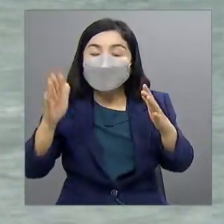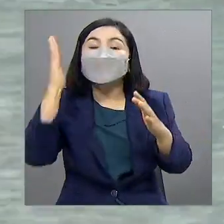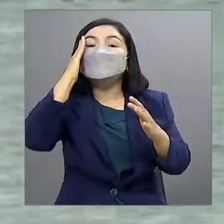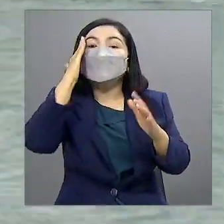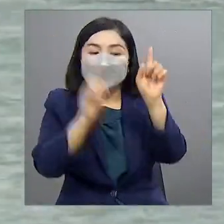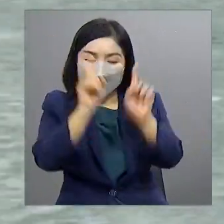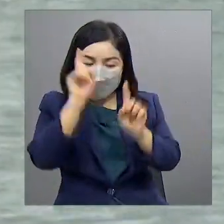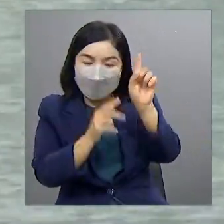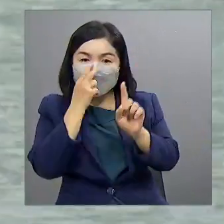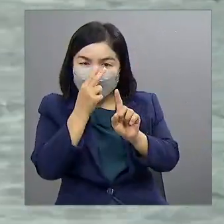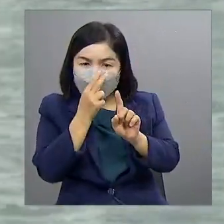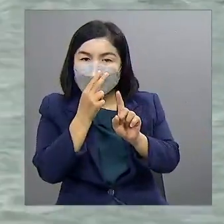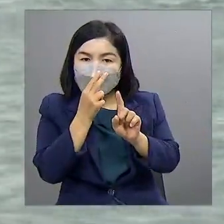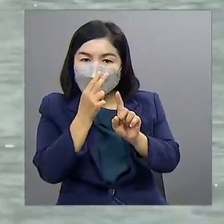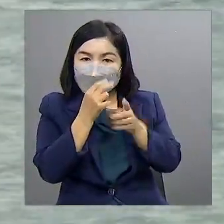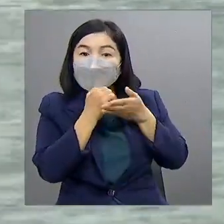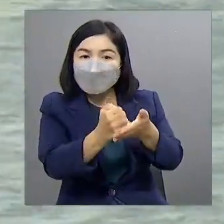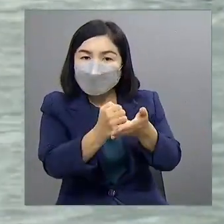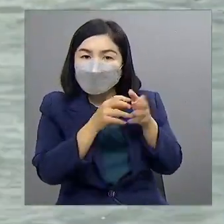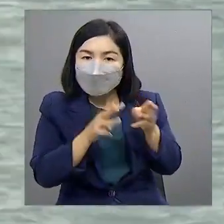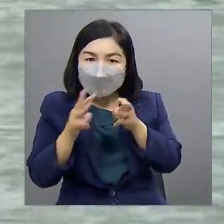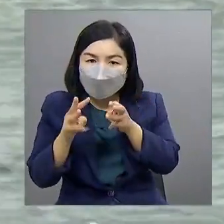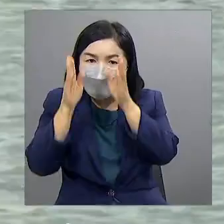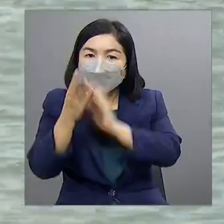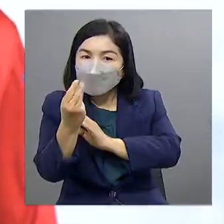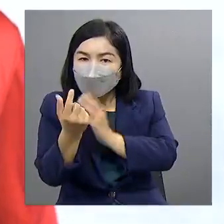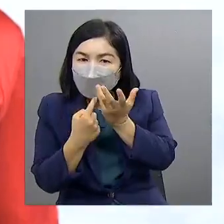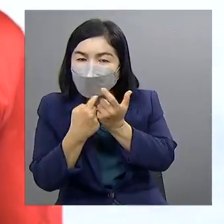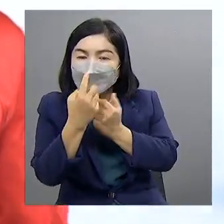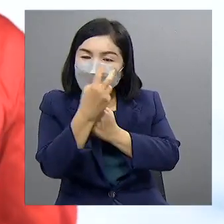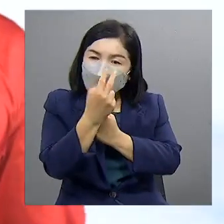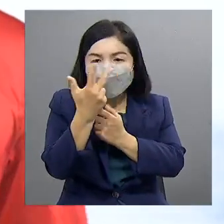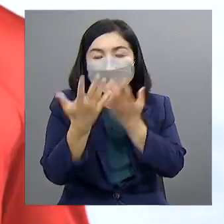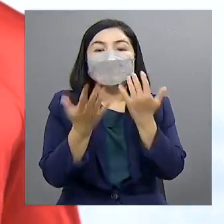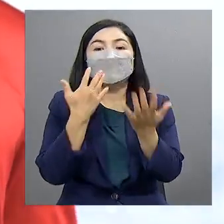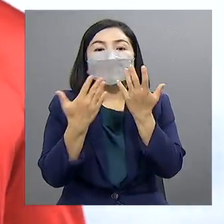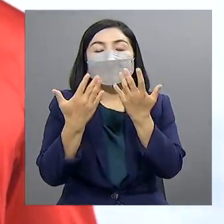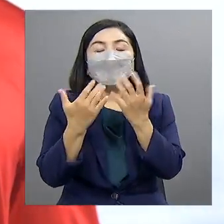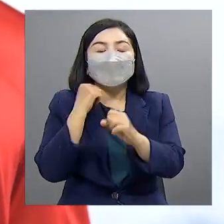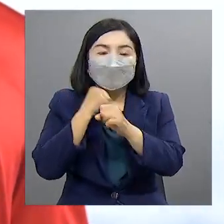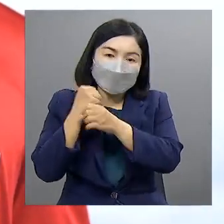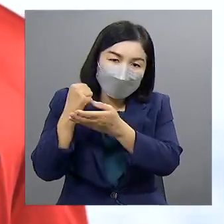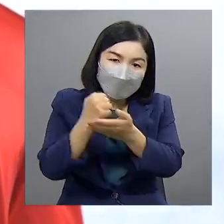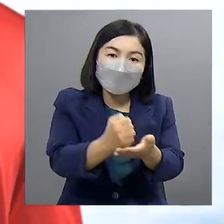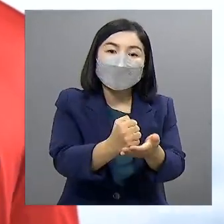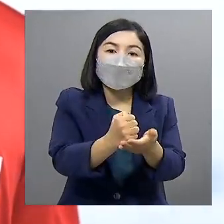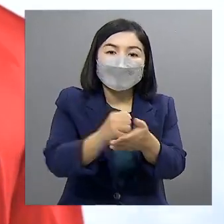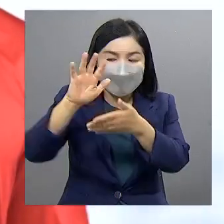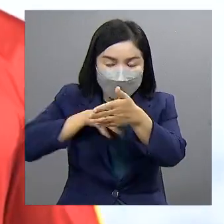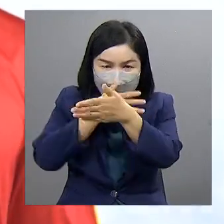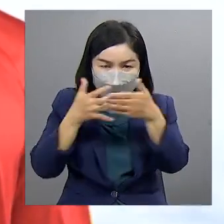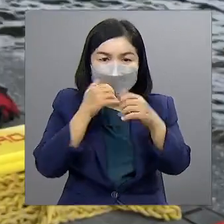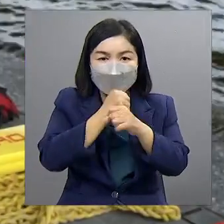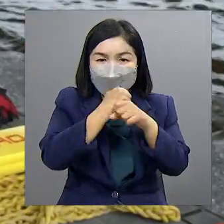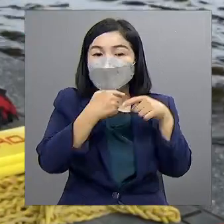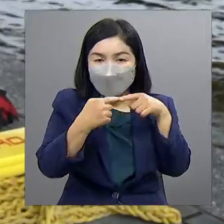าจะลงกี่คนอะไรอย่างนี้ก็ในการทำงานของกู้ภัยก็เป็นขั้นตอนการต่อไปว่าจะทำอะไรต่อไป